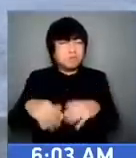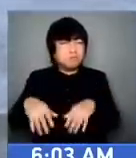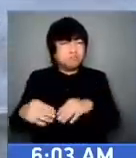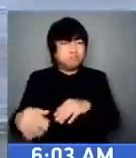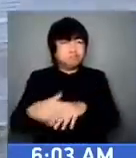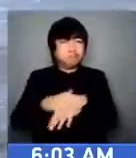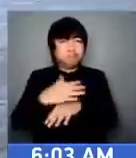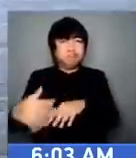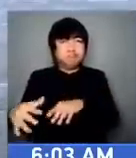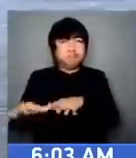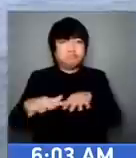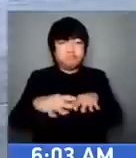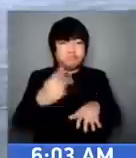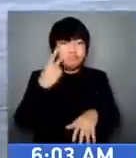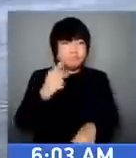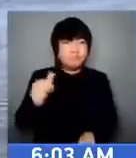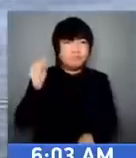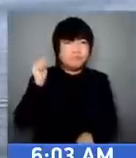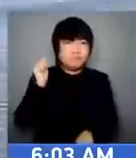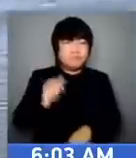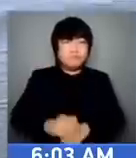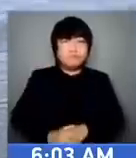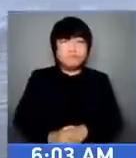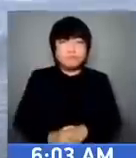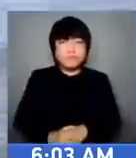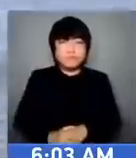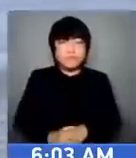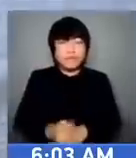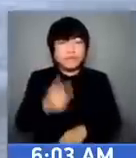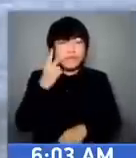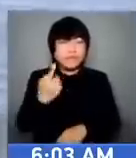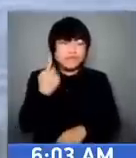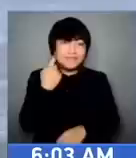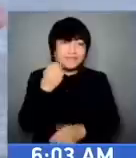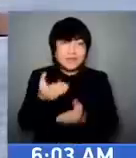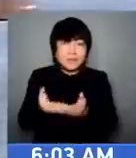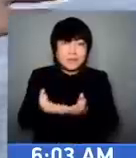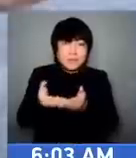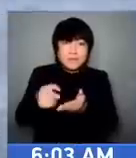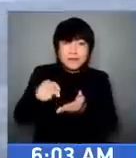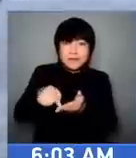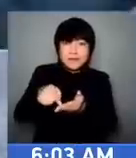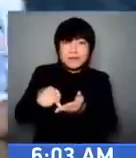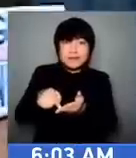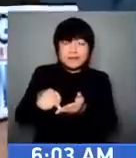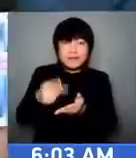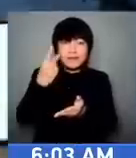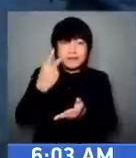sa report natin kanina na yung naka-standby na rescue boat. At talagang kung makikita ninyo,